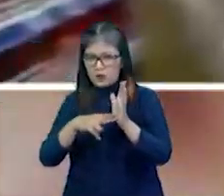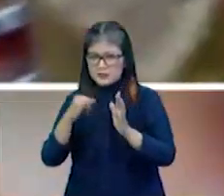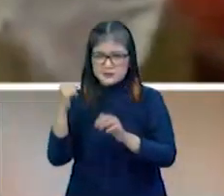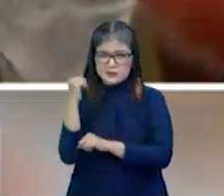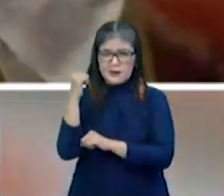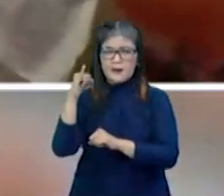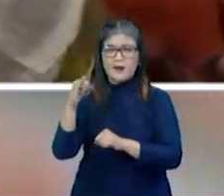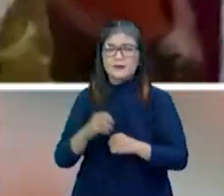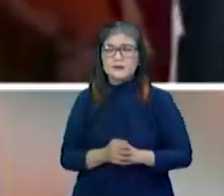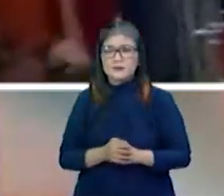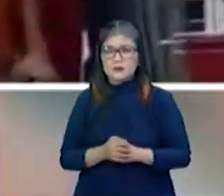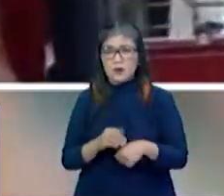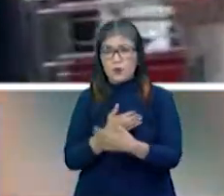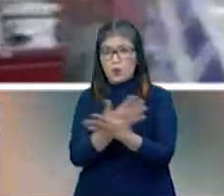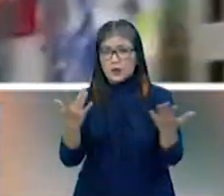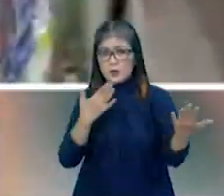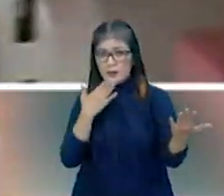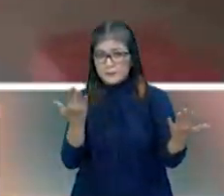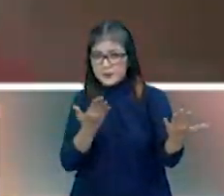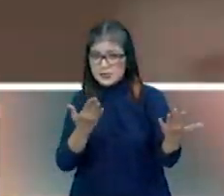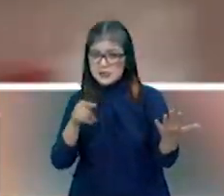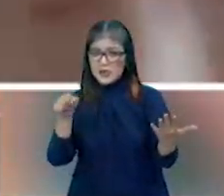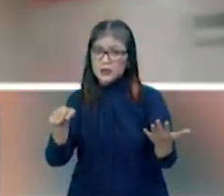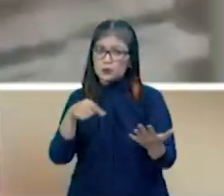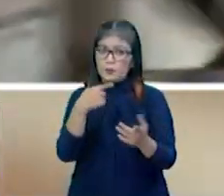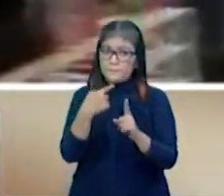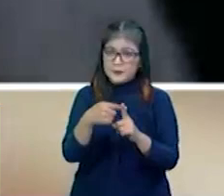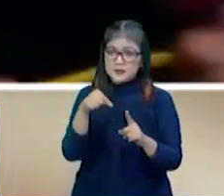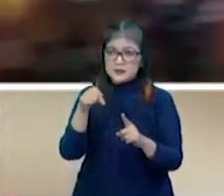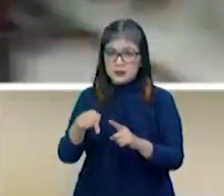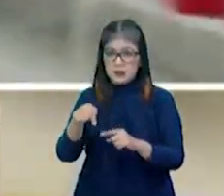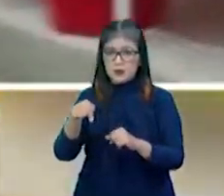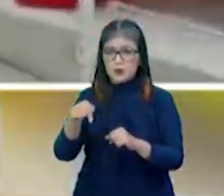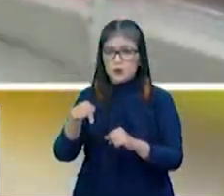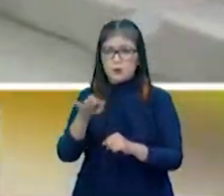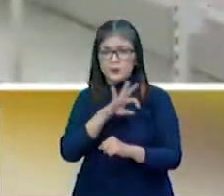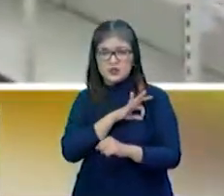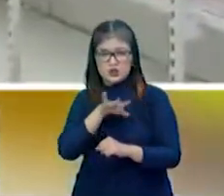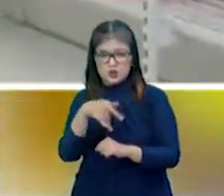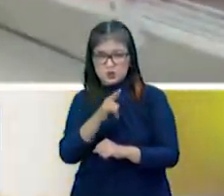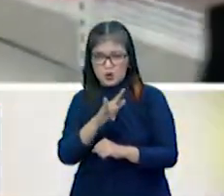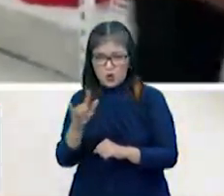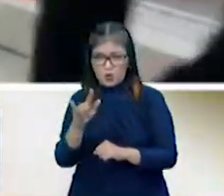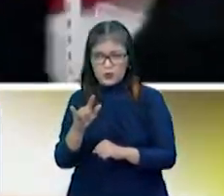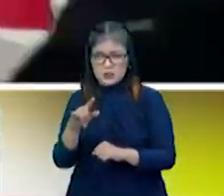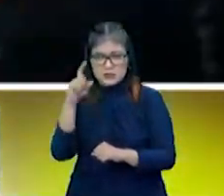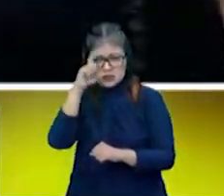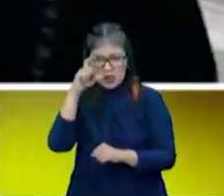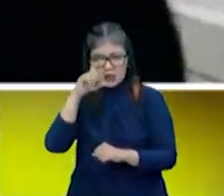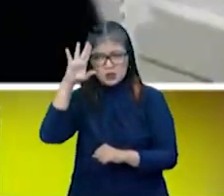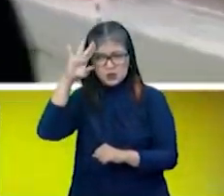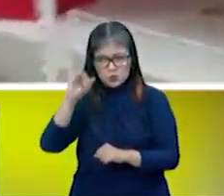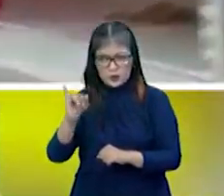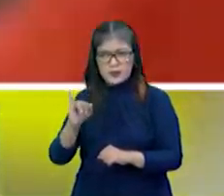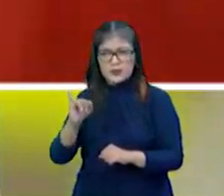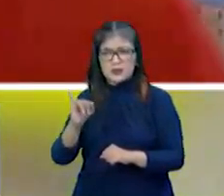Tak hanya rakyat biasa, Presiden Jokowi pun kesulitan menemui minyak goreng di rak retail modern beberapa waktu lalu. Sejak